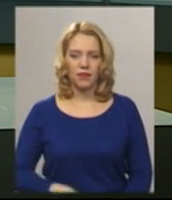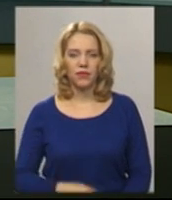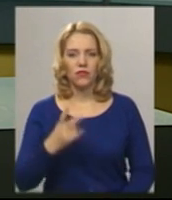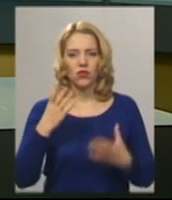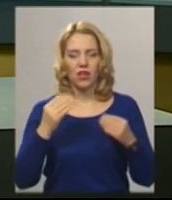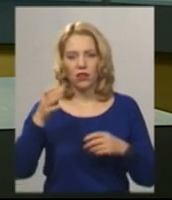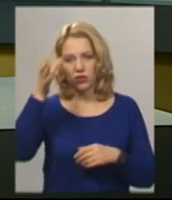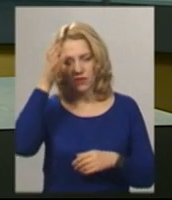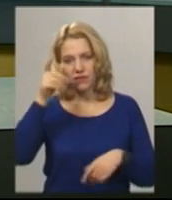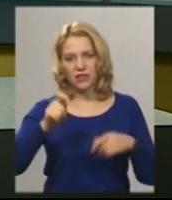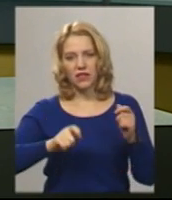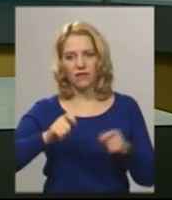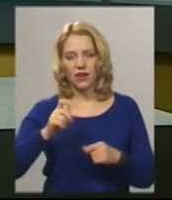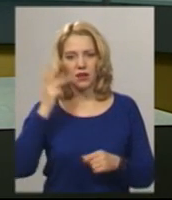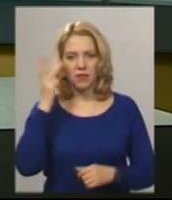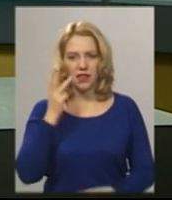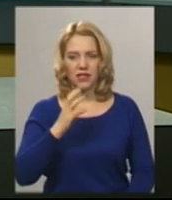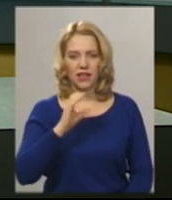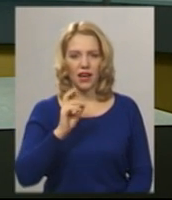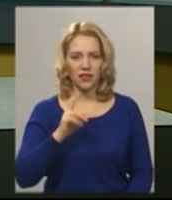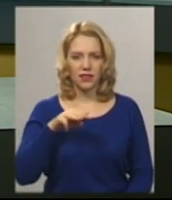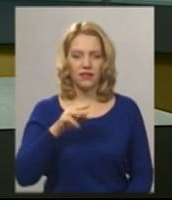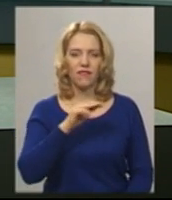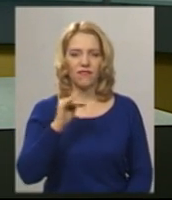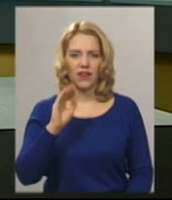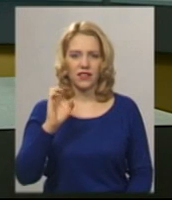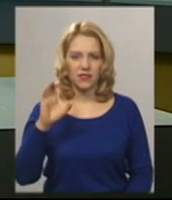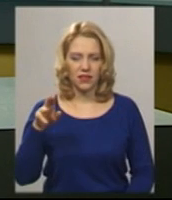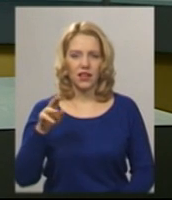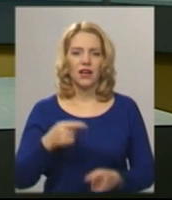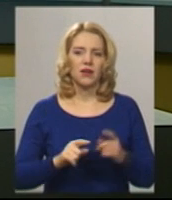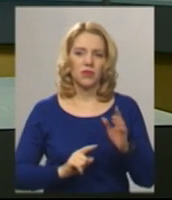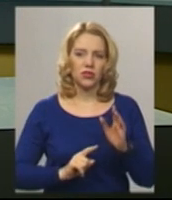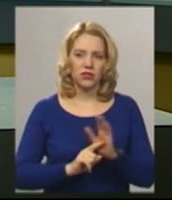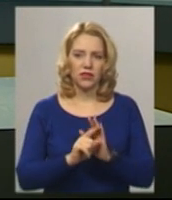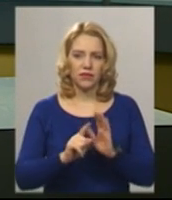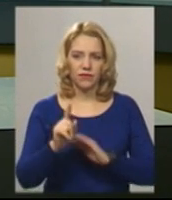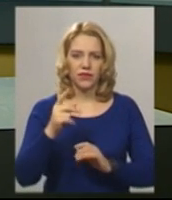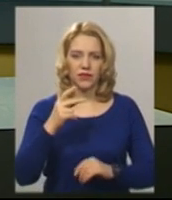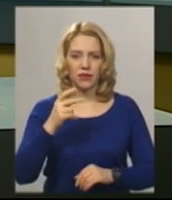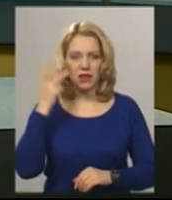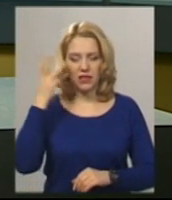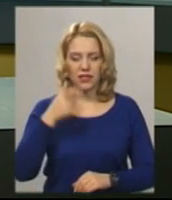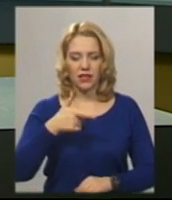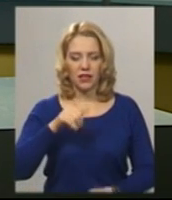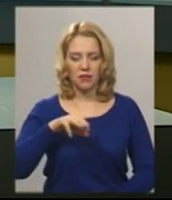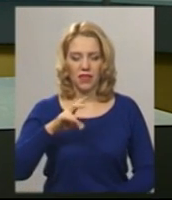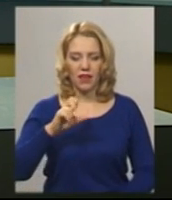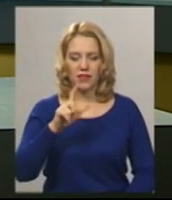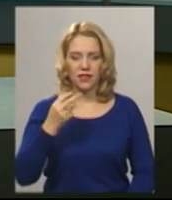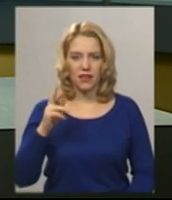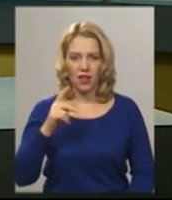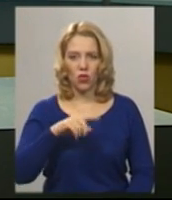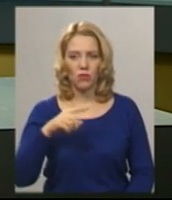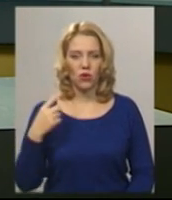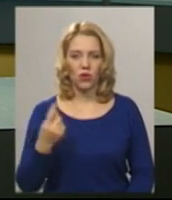Дводенний освітянський фестиваль «Хмельницький Ертфест 2020 Next» стартував в Хмельницькій гімназії номер 1 імені Володимира